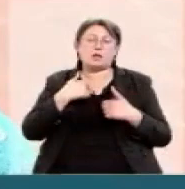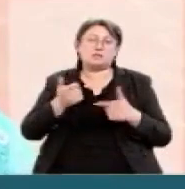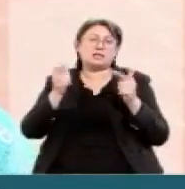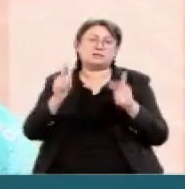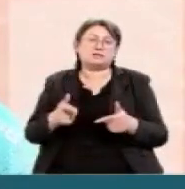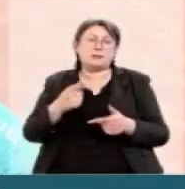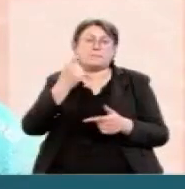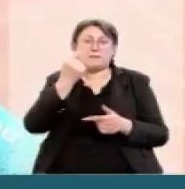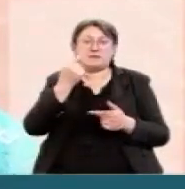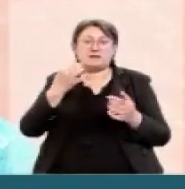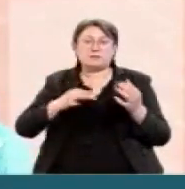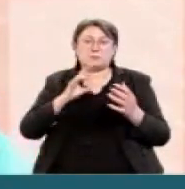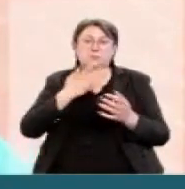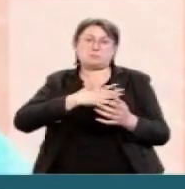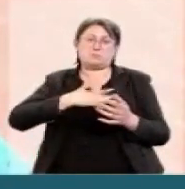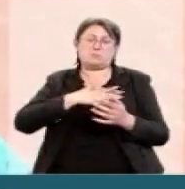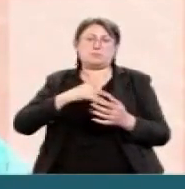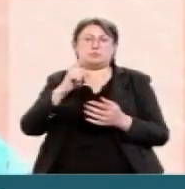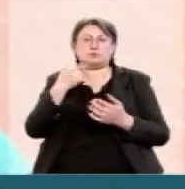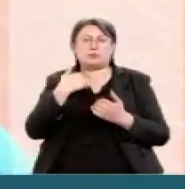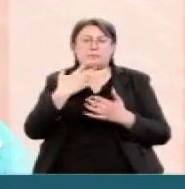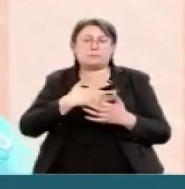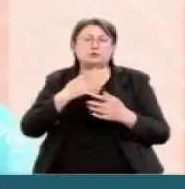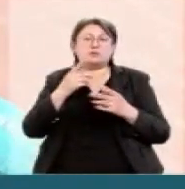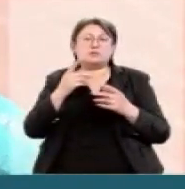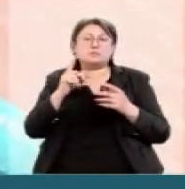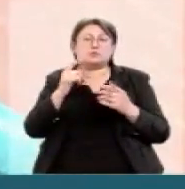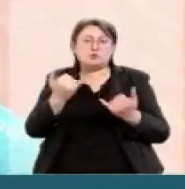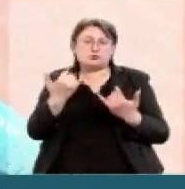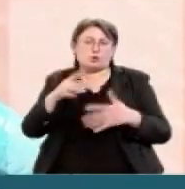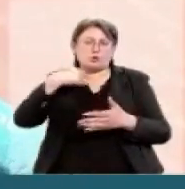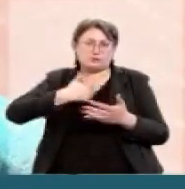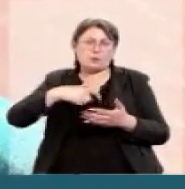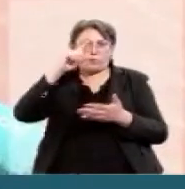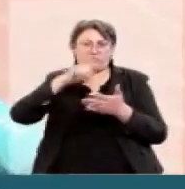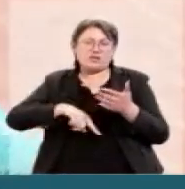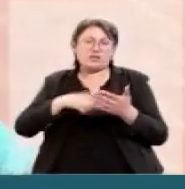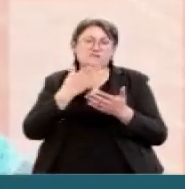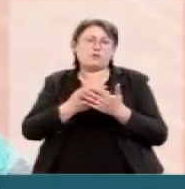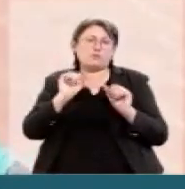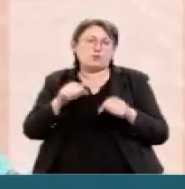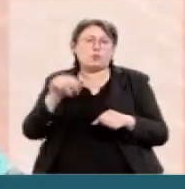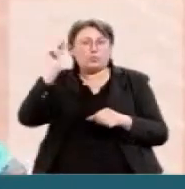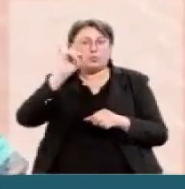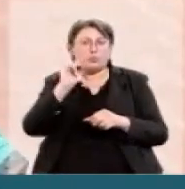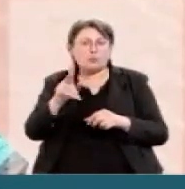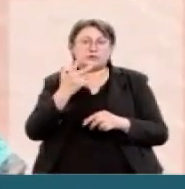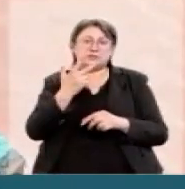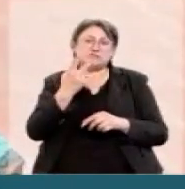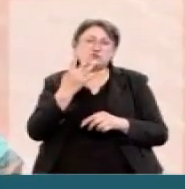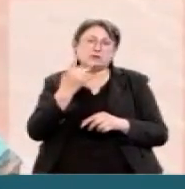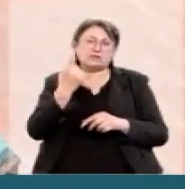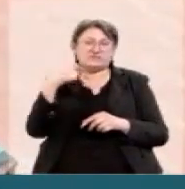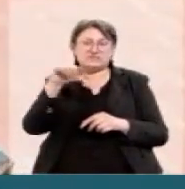согласилась. Первые занятия проходили волнительно, поскольку я очень переживала. Но сейчас уверена в себе и в своих силах. Уроки у нас проходят 3-4